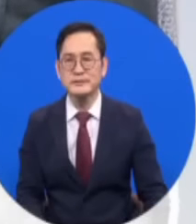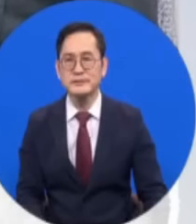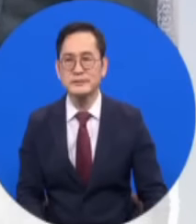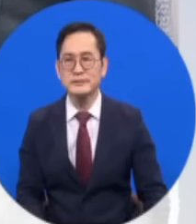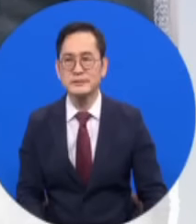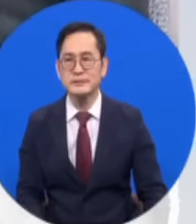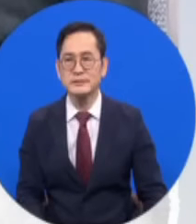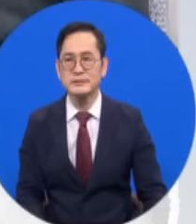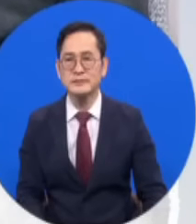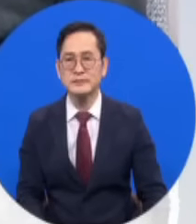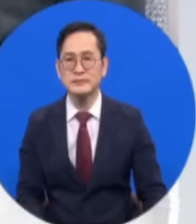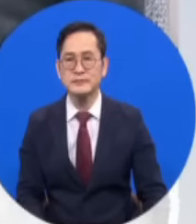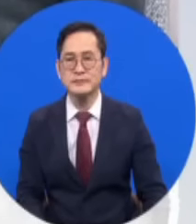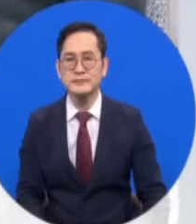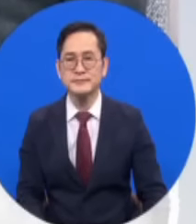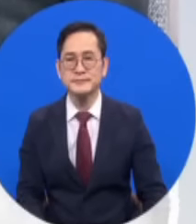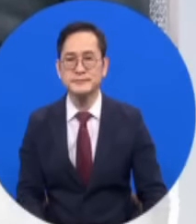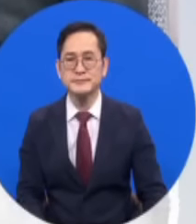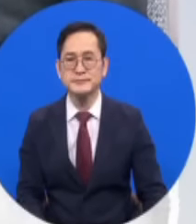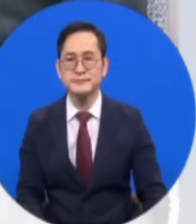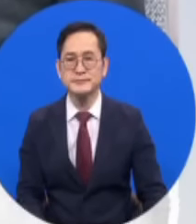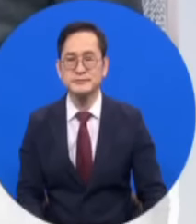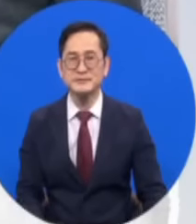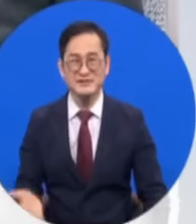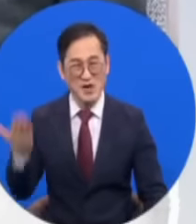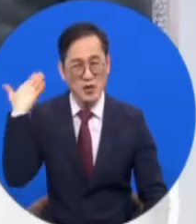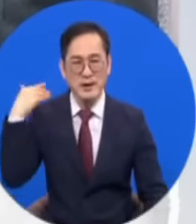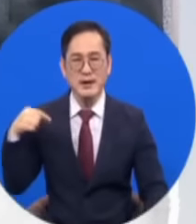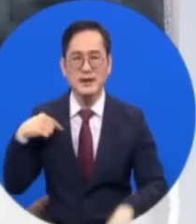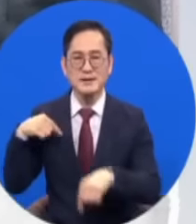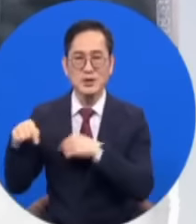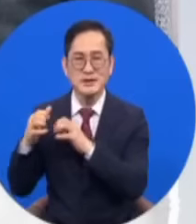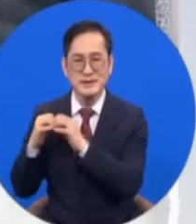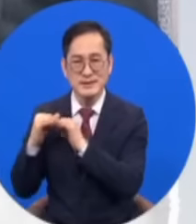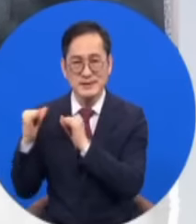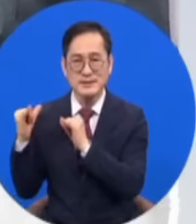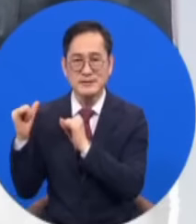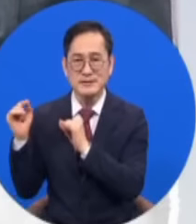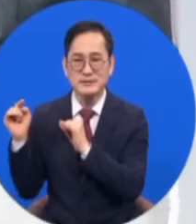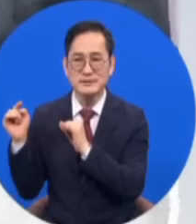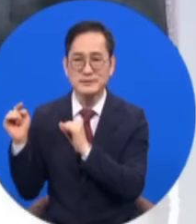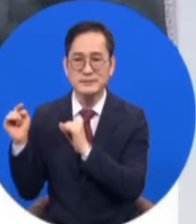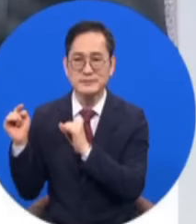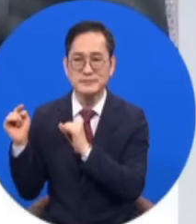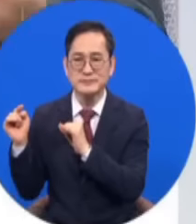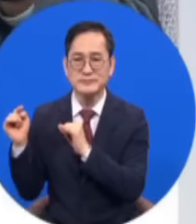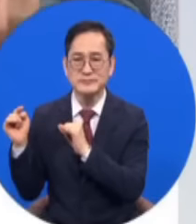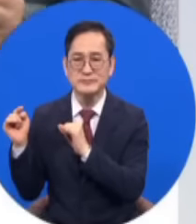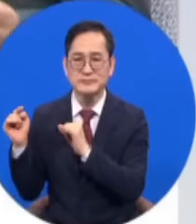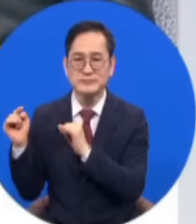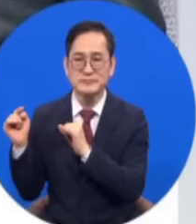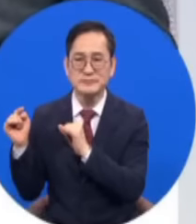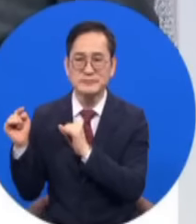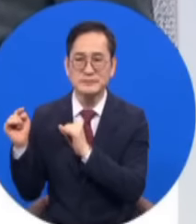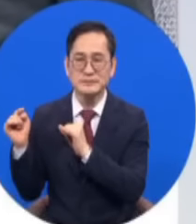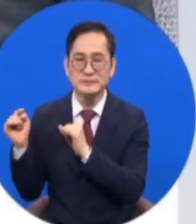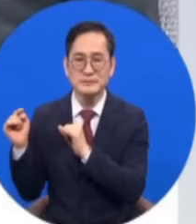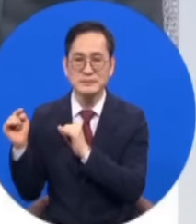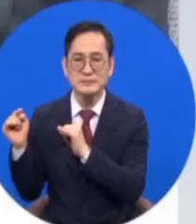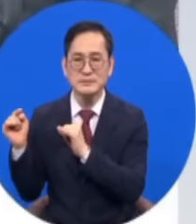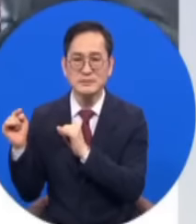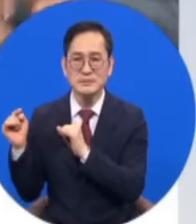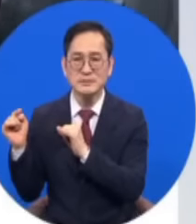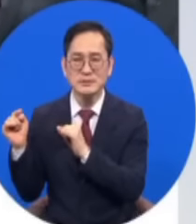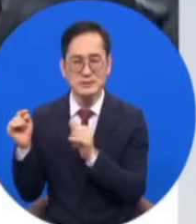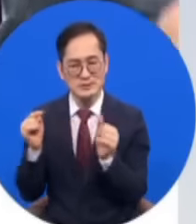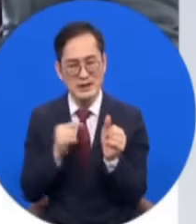우리 선대의 정치 지도자들의 그런 부분도 언급이 있었습니다만은 일부 그런 사실이 있다 하더라도